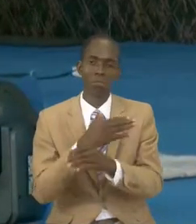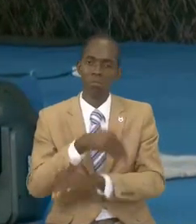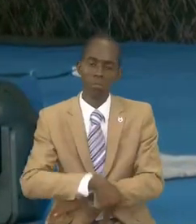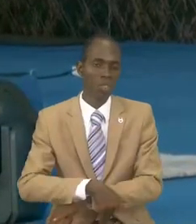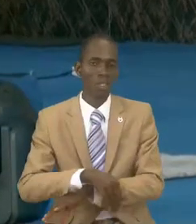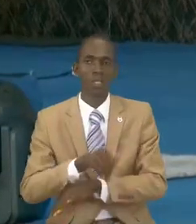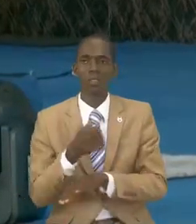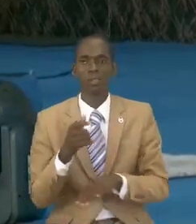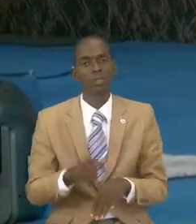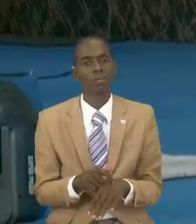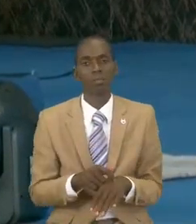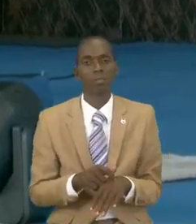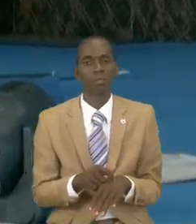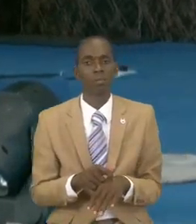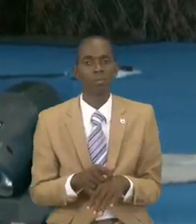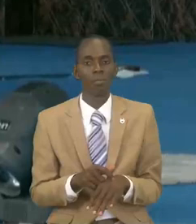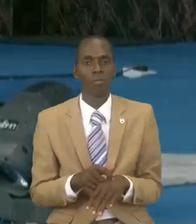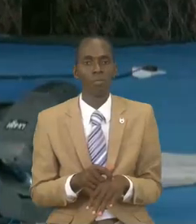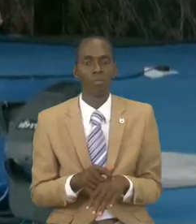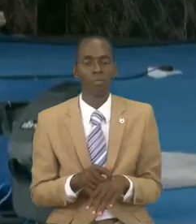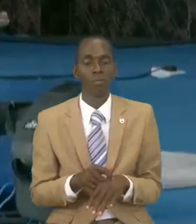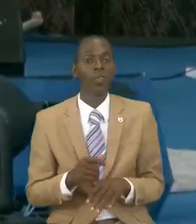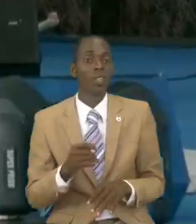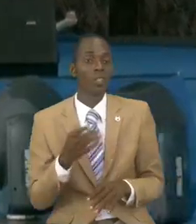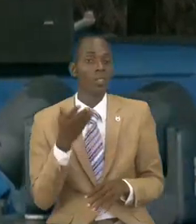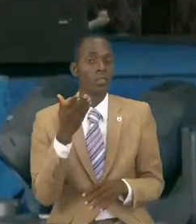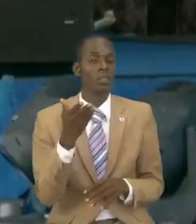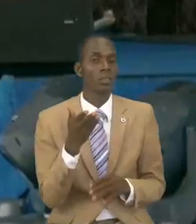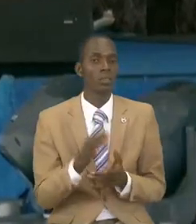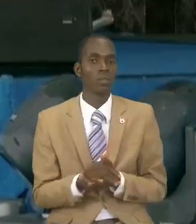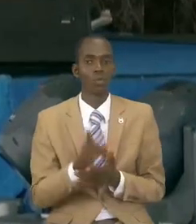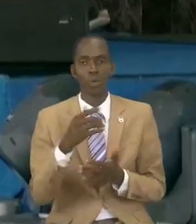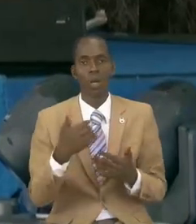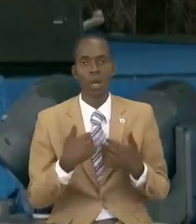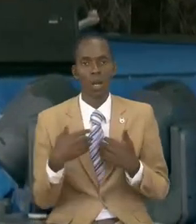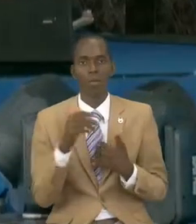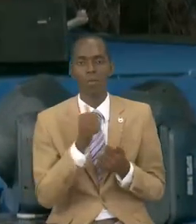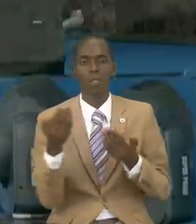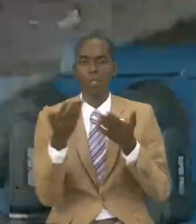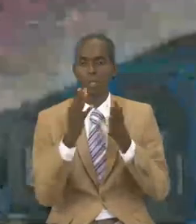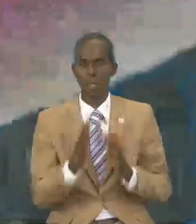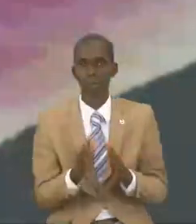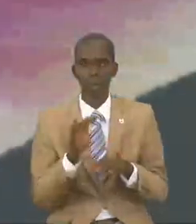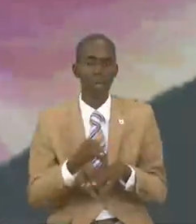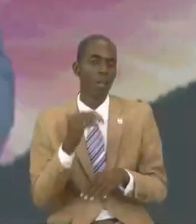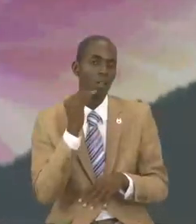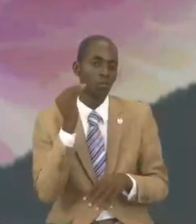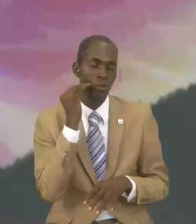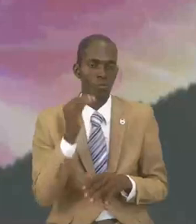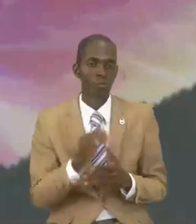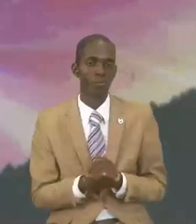nuit. Te voici. Tu as une domestique à la